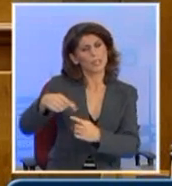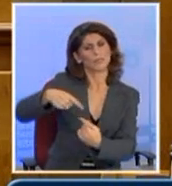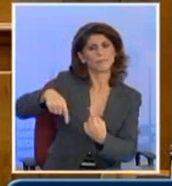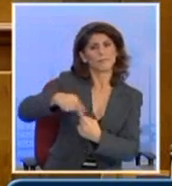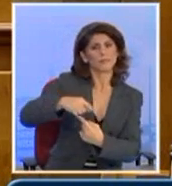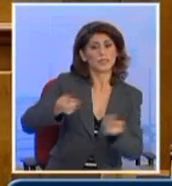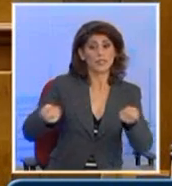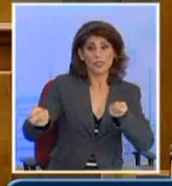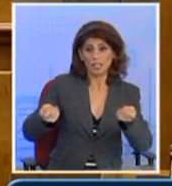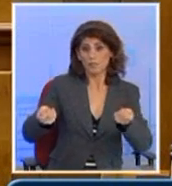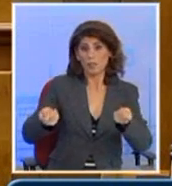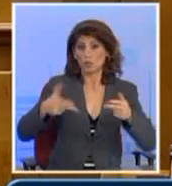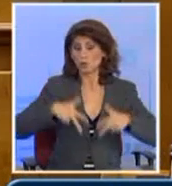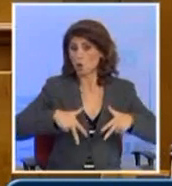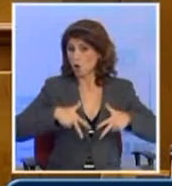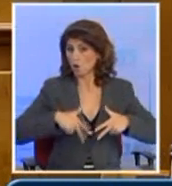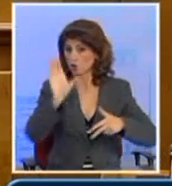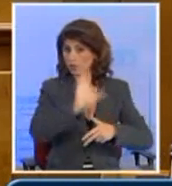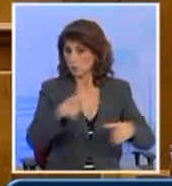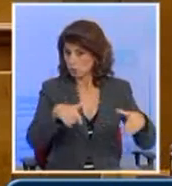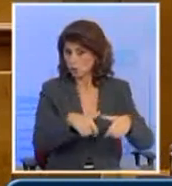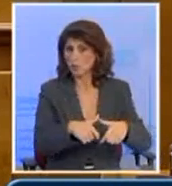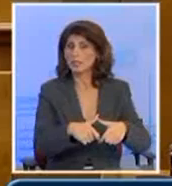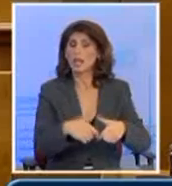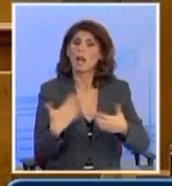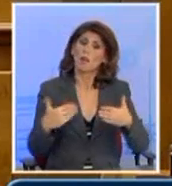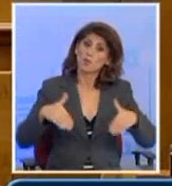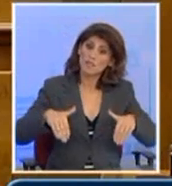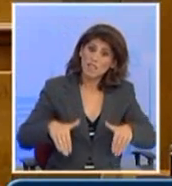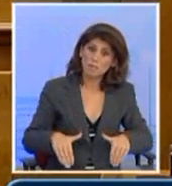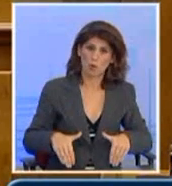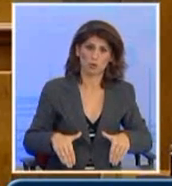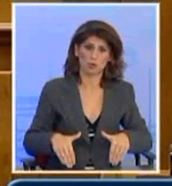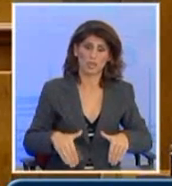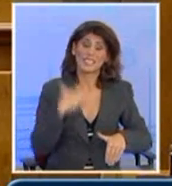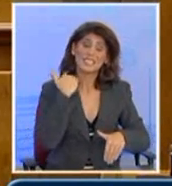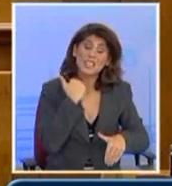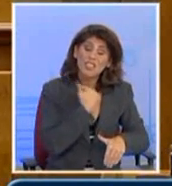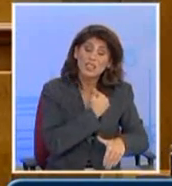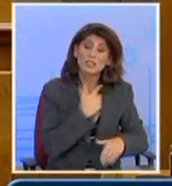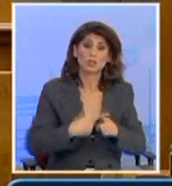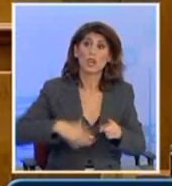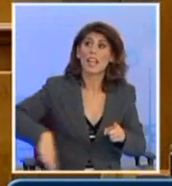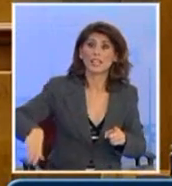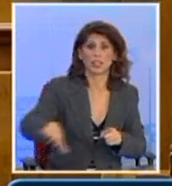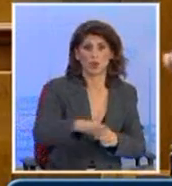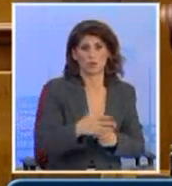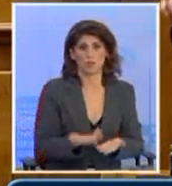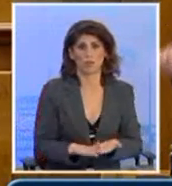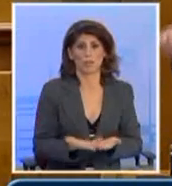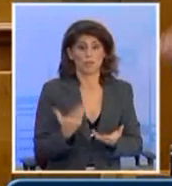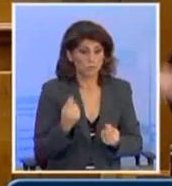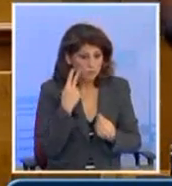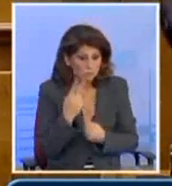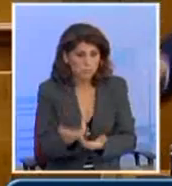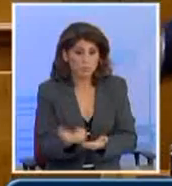στην διακυβέρνηση των χωρών της Ευρωζώνης, αλλά ο σεβασμός στις θυσίες του ελληνικού λαού, οι οποίες είναι